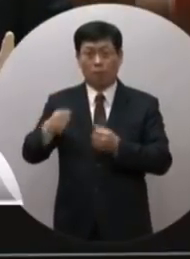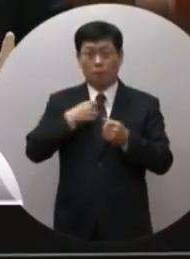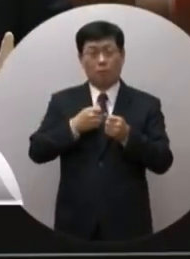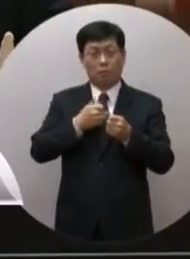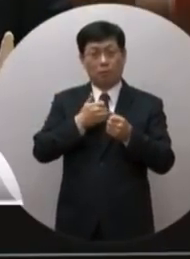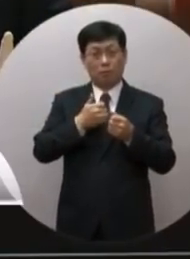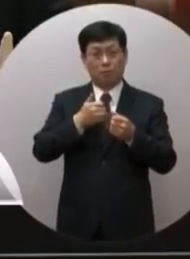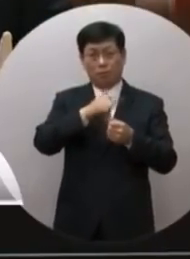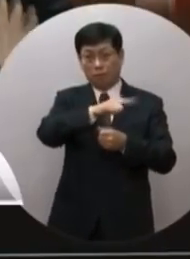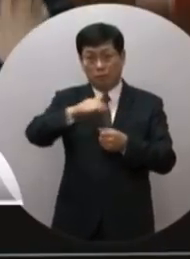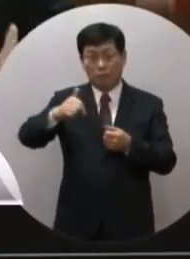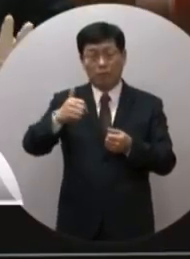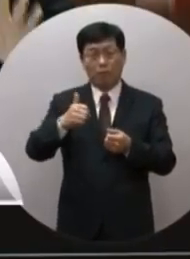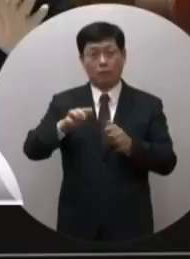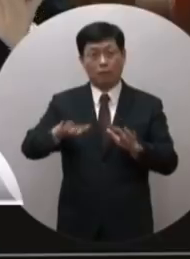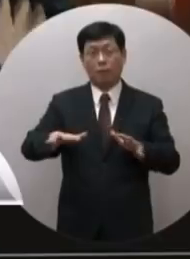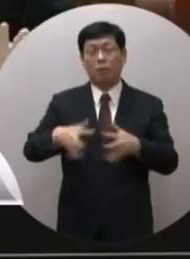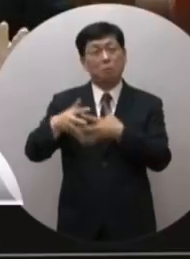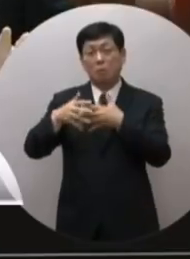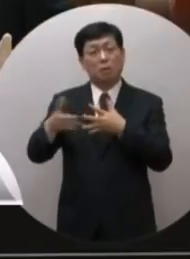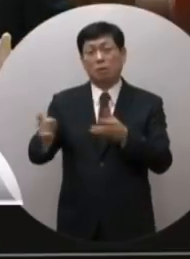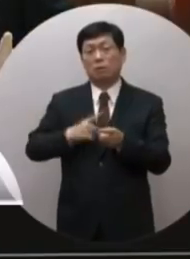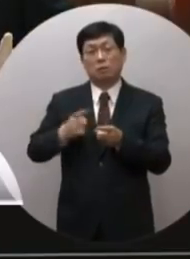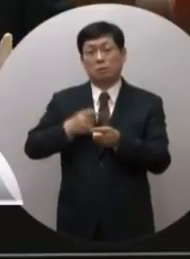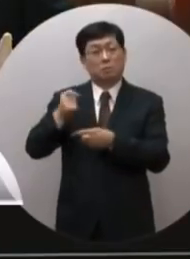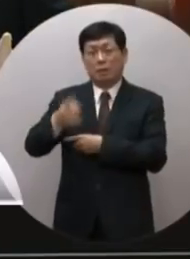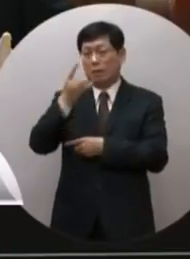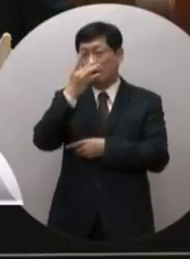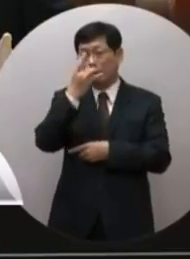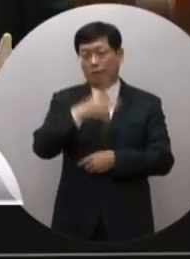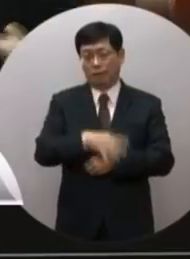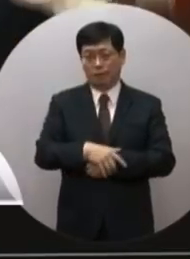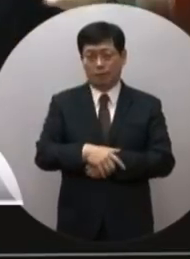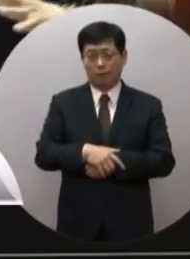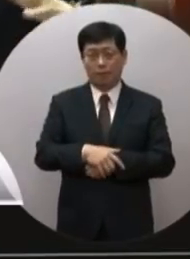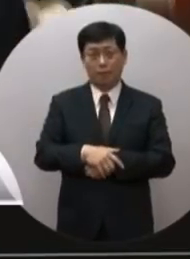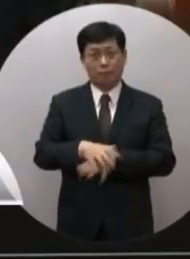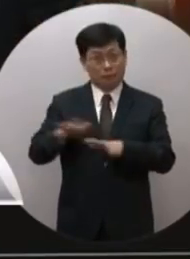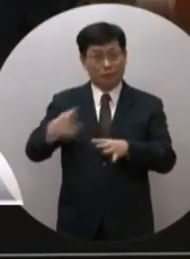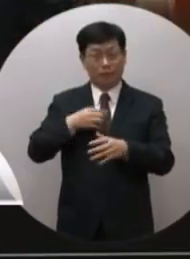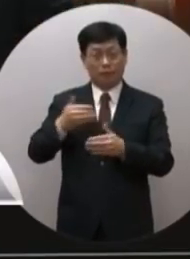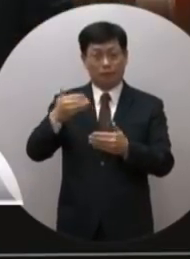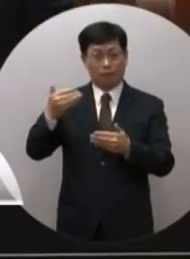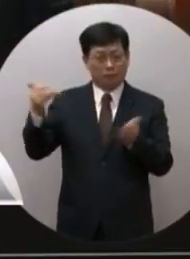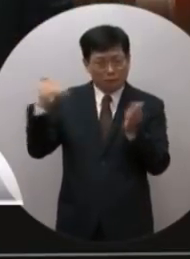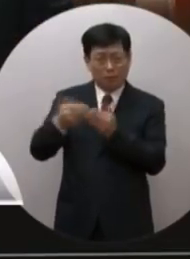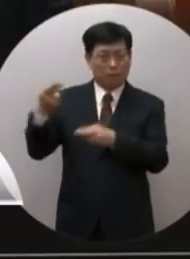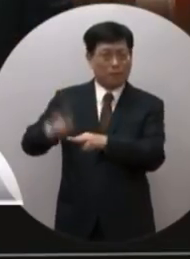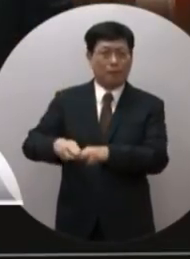到美国，现在美国没有这个市场，他几乎要锁国